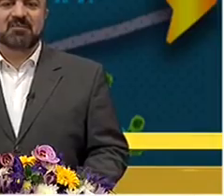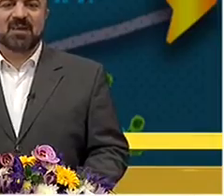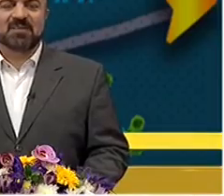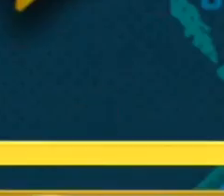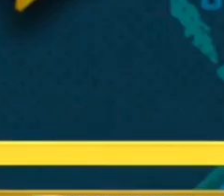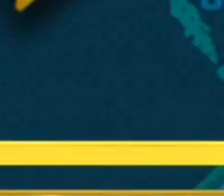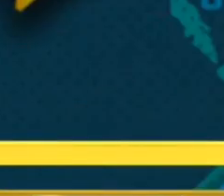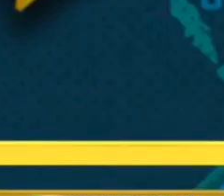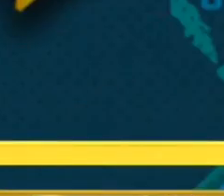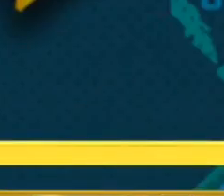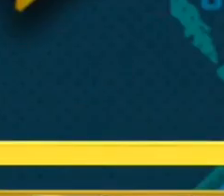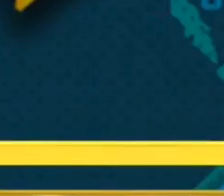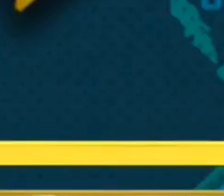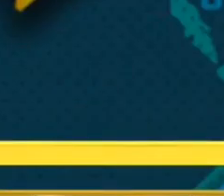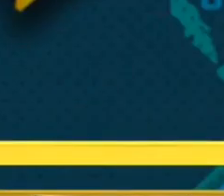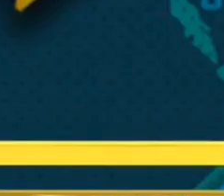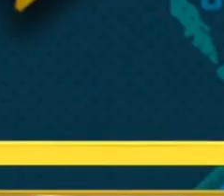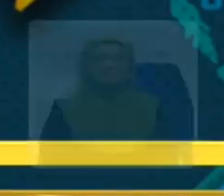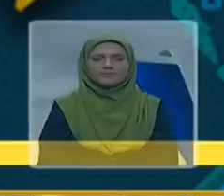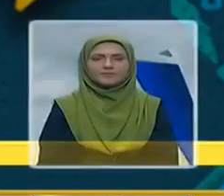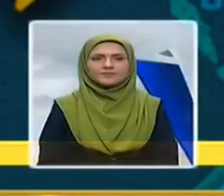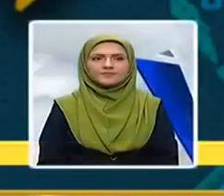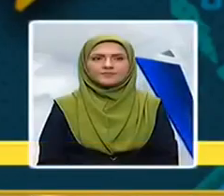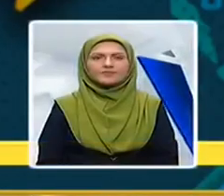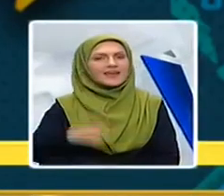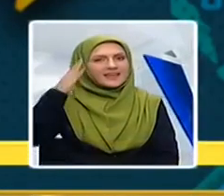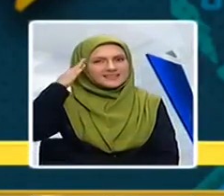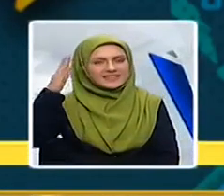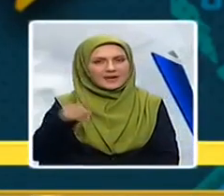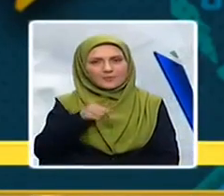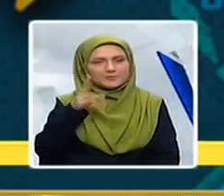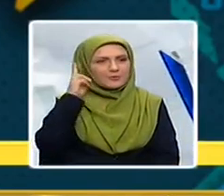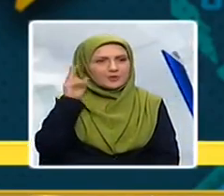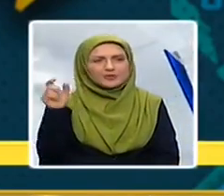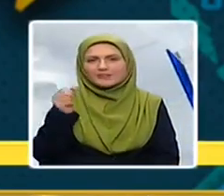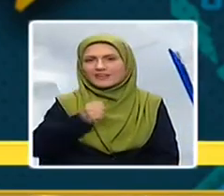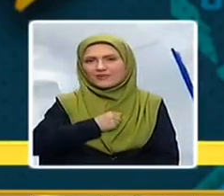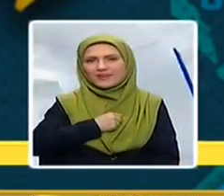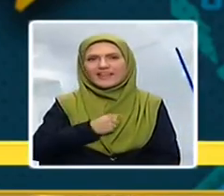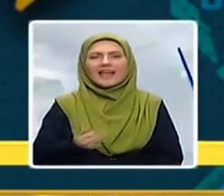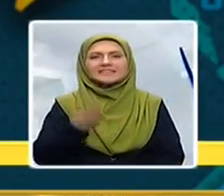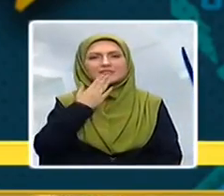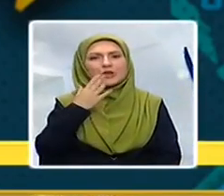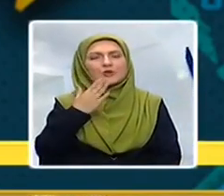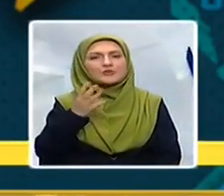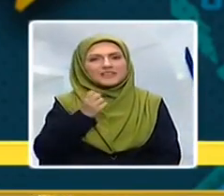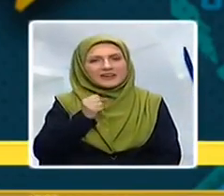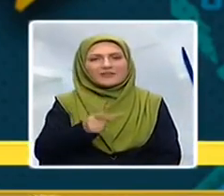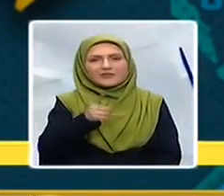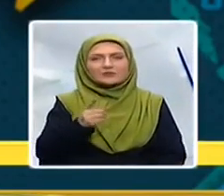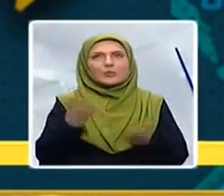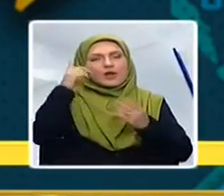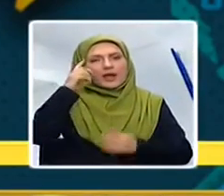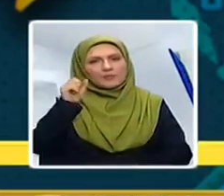صادقی و سلام به بینندگان محترم خبر نیمروزی. تاعت شما هم قبول باشه انشالله. معاون